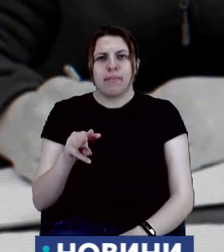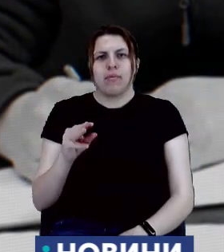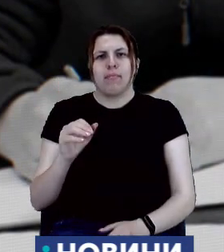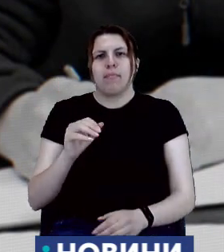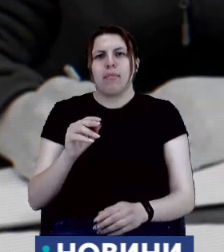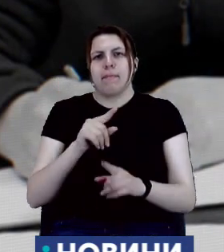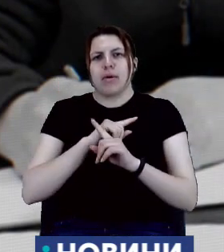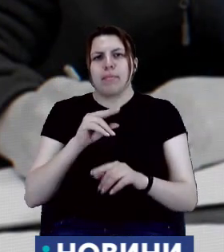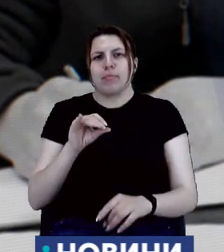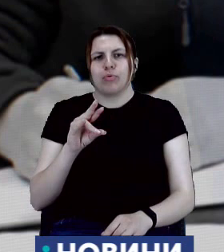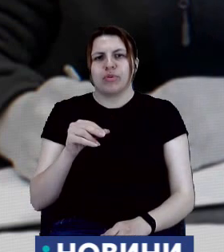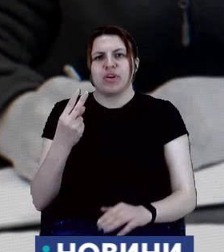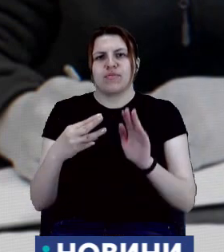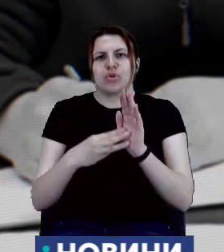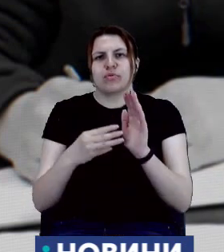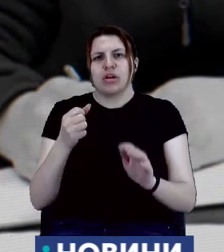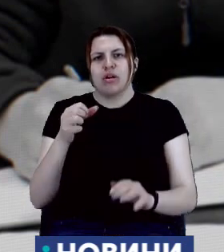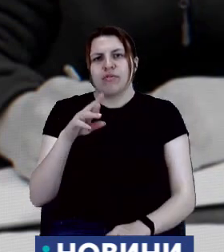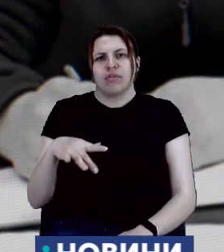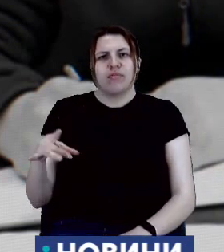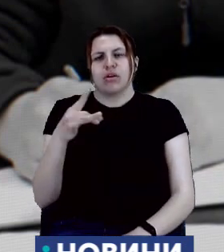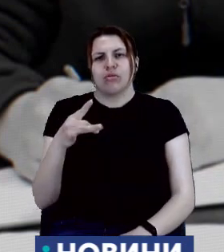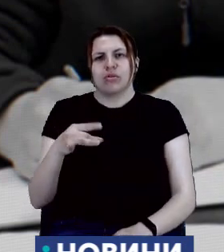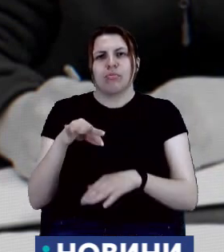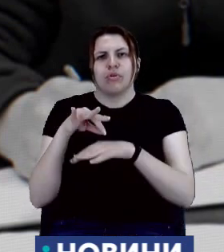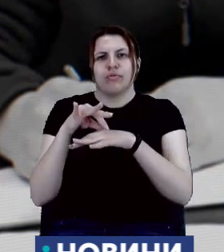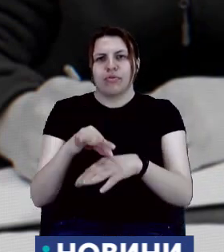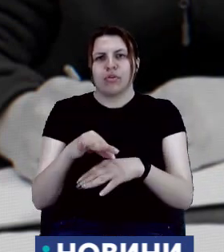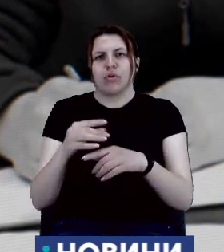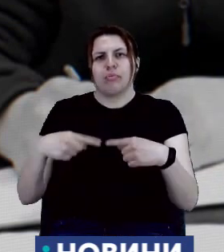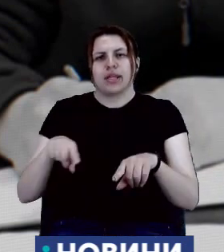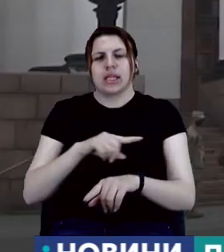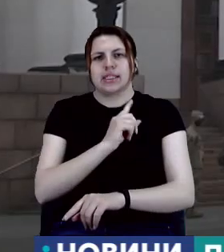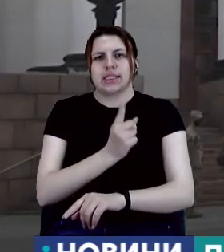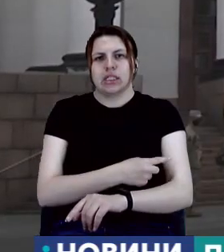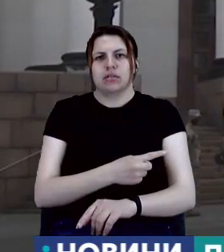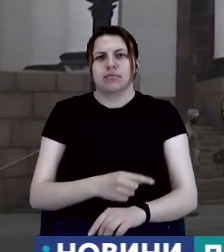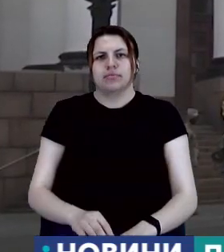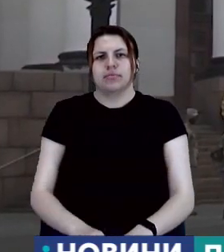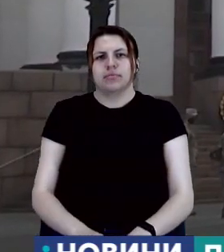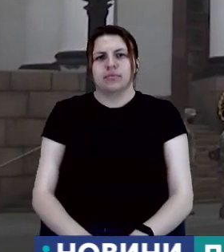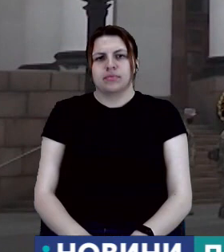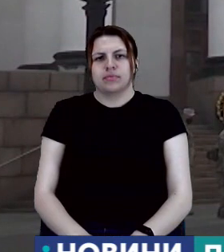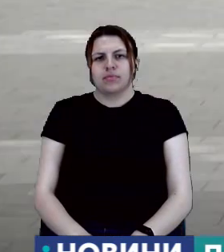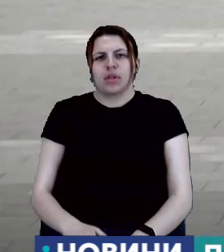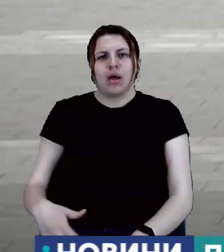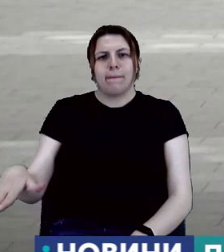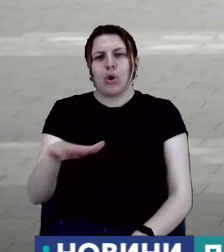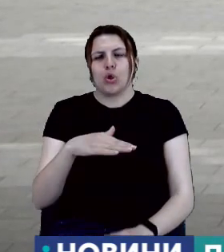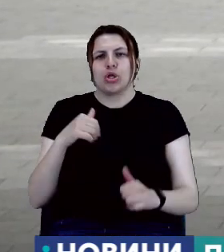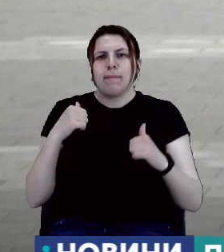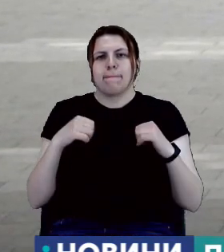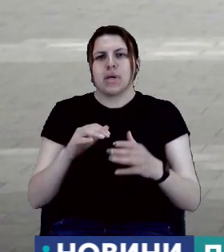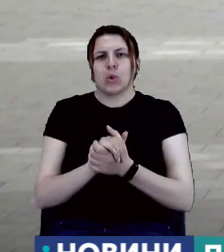28 травня в районі проведення операції об'єднаних сил. Деталі у сюжеті. На площі Миру Краматорська